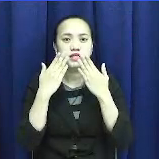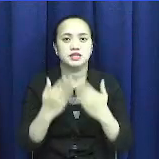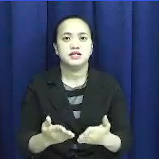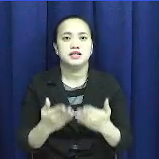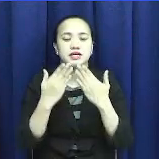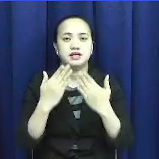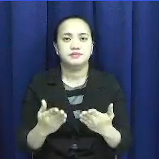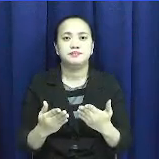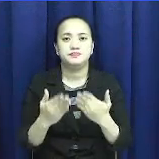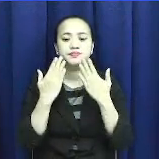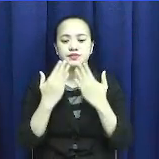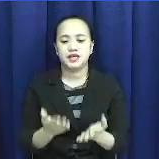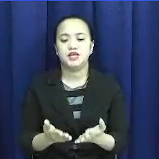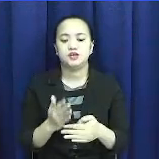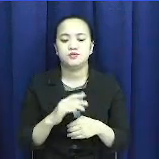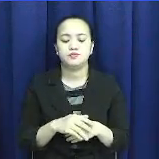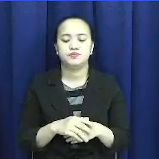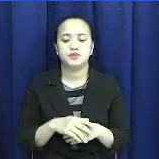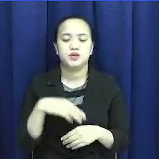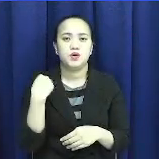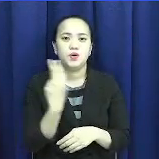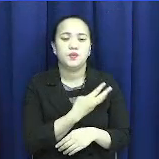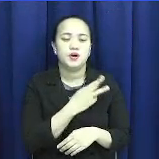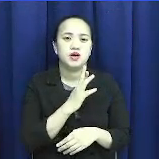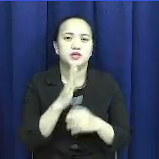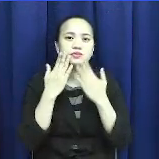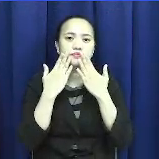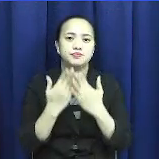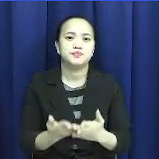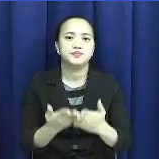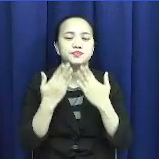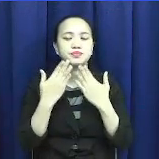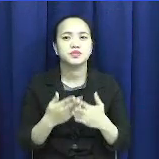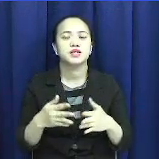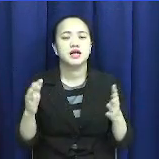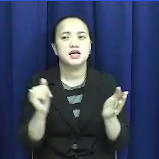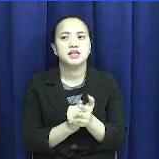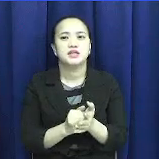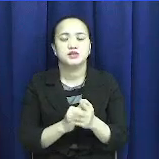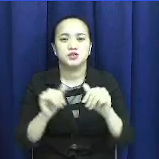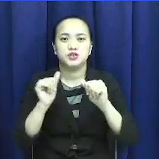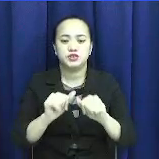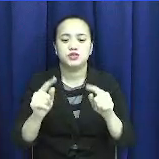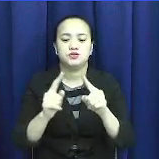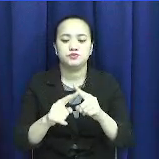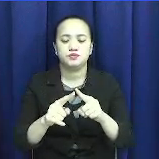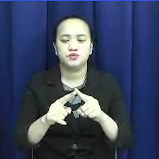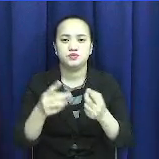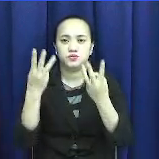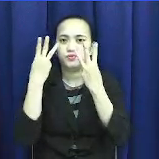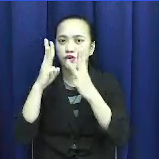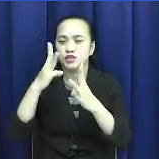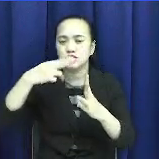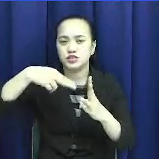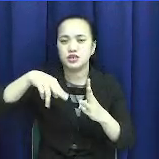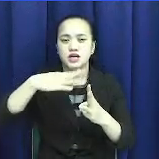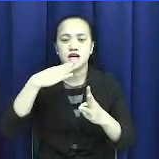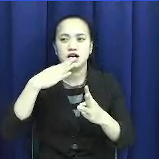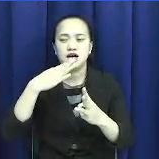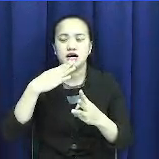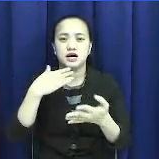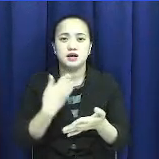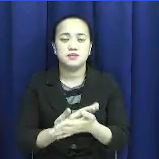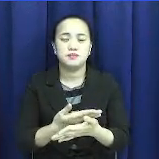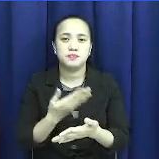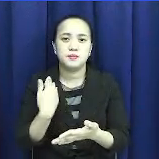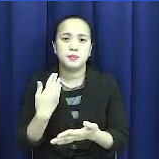ngalan po ng ating mahal na pastor. Muli kami nagpapasalamat po sa inyo sa patuloy nyo po na pagsubaybay sa atin pong mga programa. Mamaya ay abangan nyo